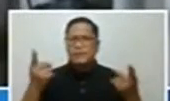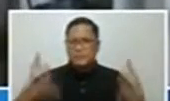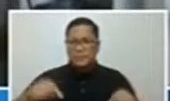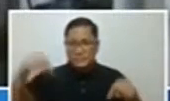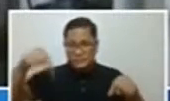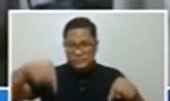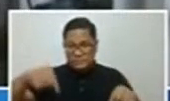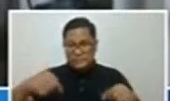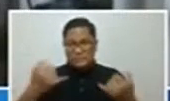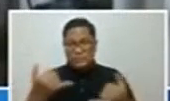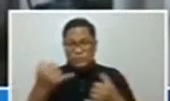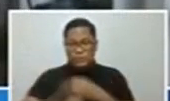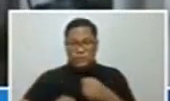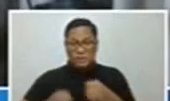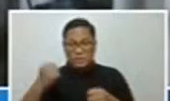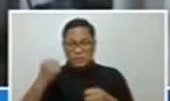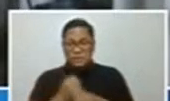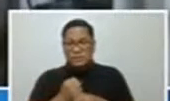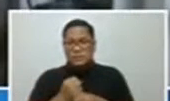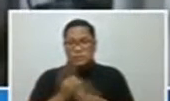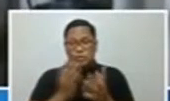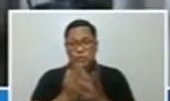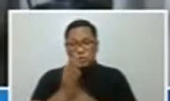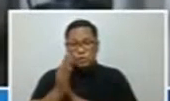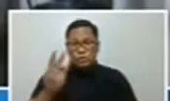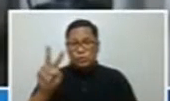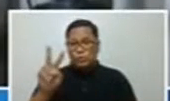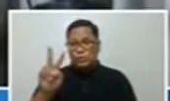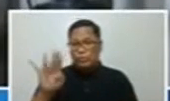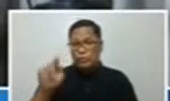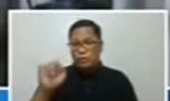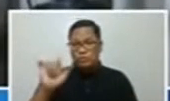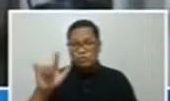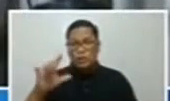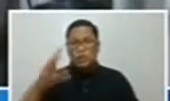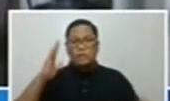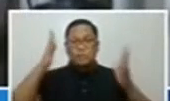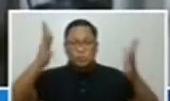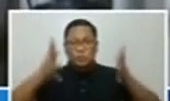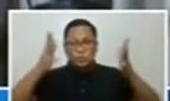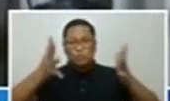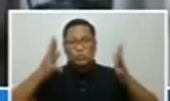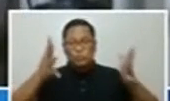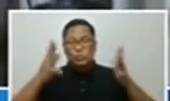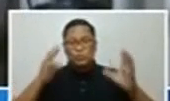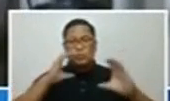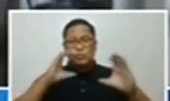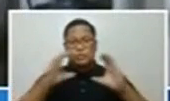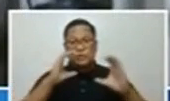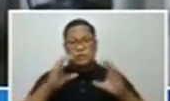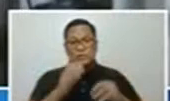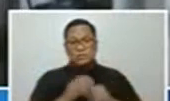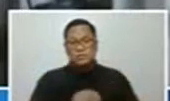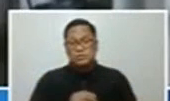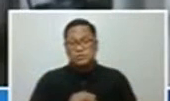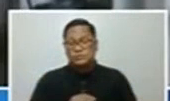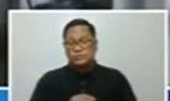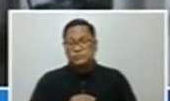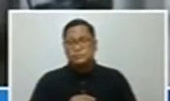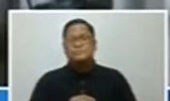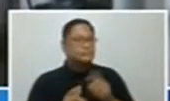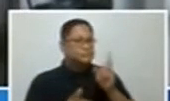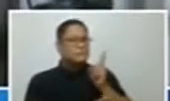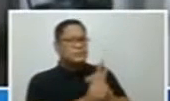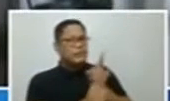na ating bagong normal o yung original na normal, kailan muna talaga ng mga innovation. Pero ang Pangulo,